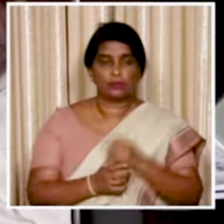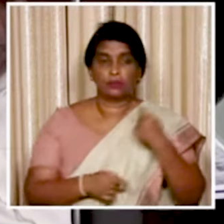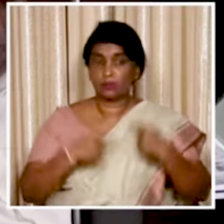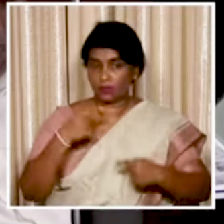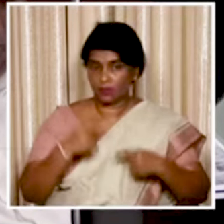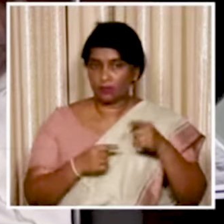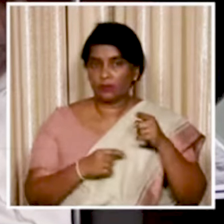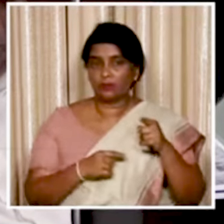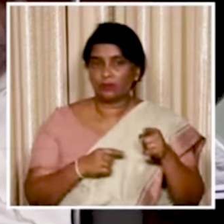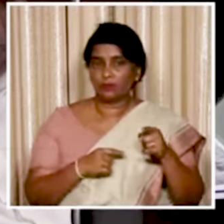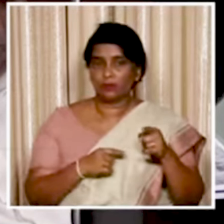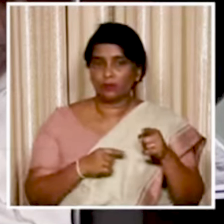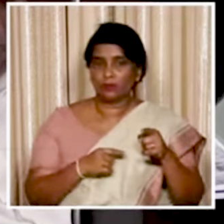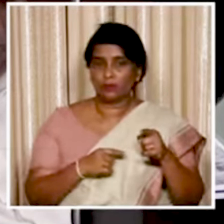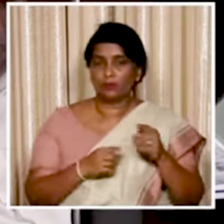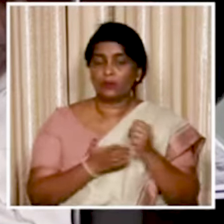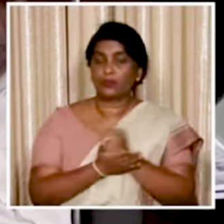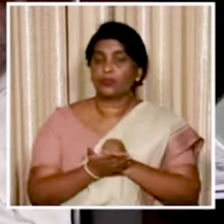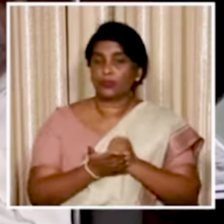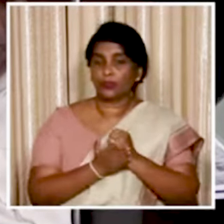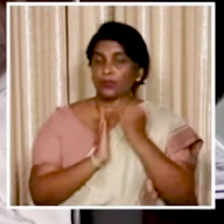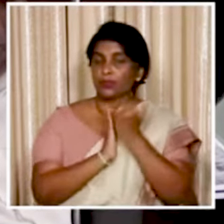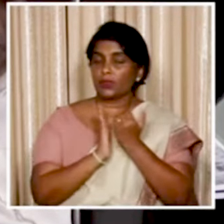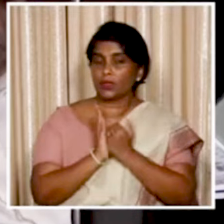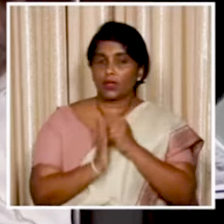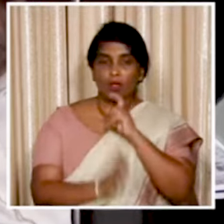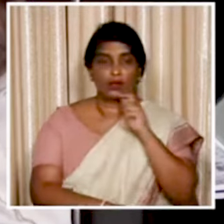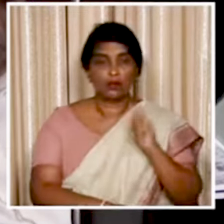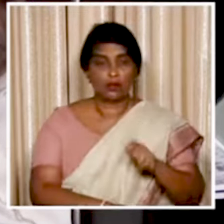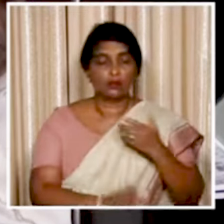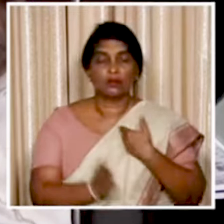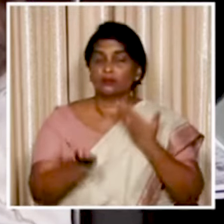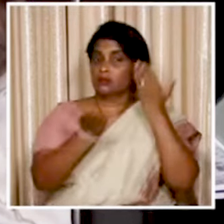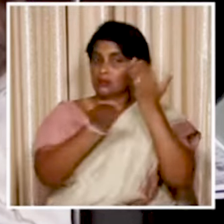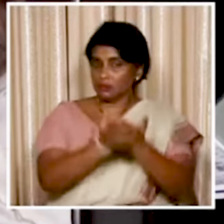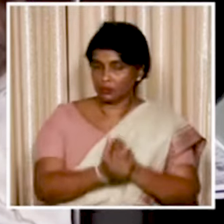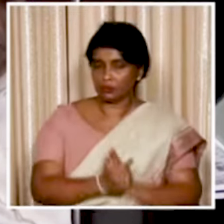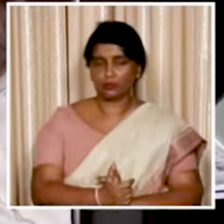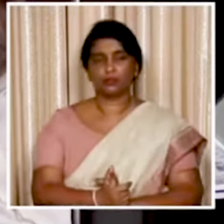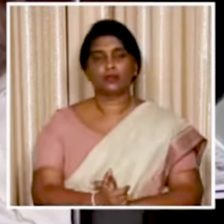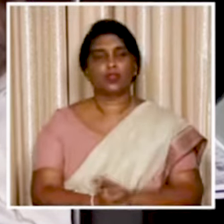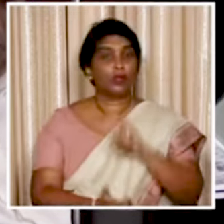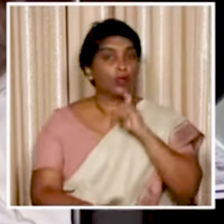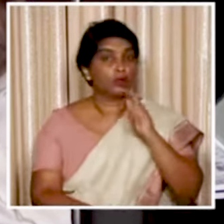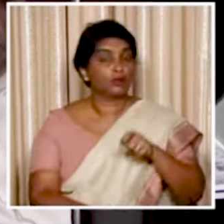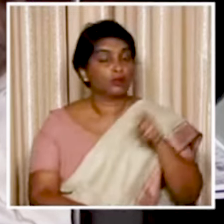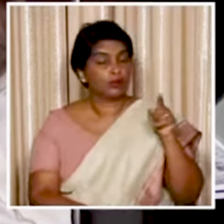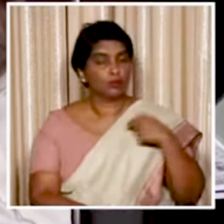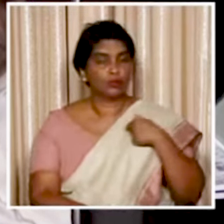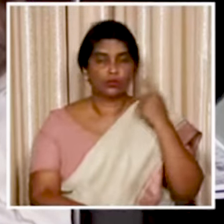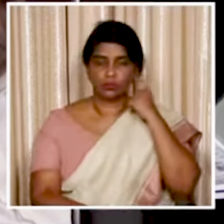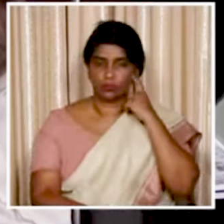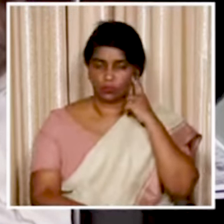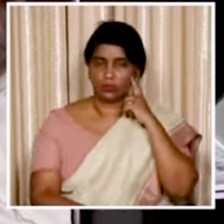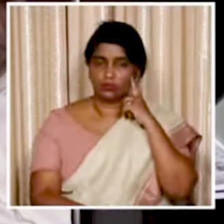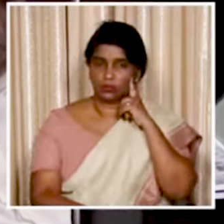විවාදයේ සම්පූර්ණ විස්තර කරු අග්‍රවේශකාරතුමාට අරින්න කියලා. මොකද අග්‍රවේශකාරතුමා අපි දන්නවා